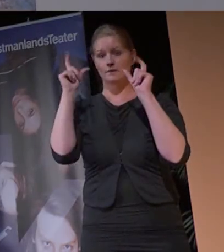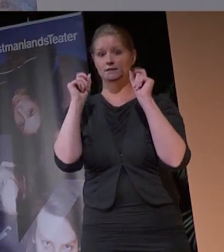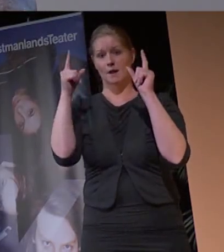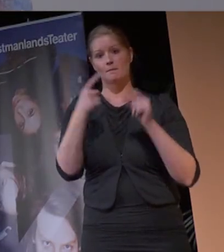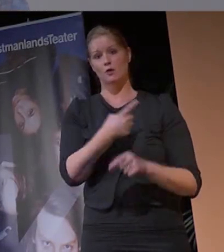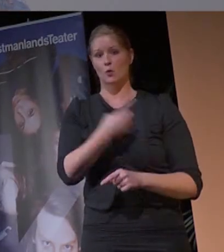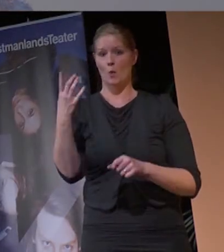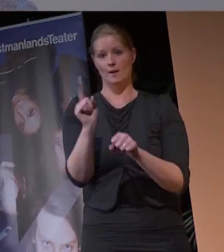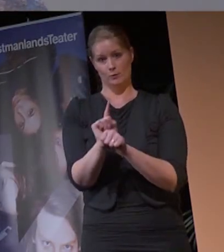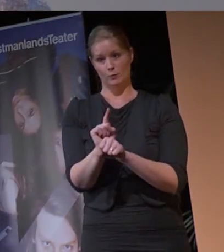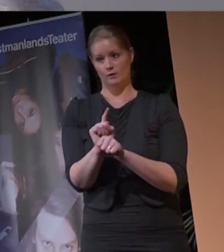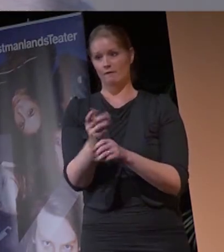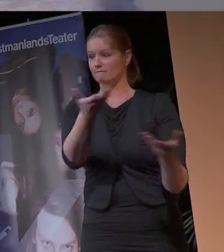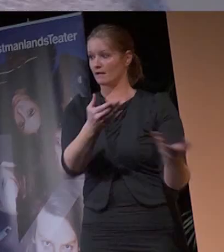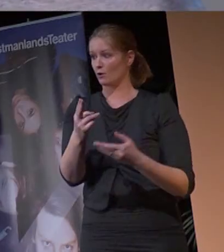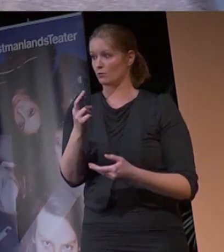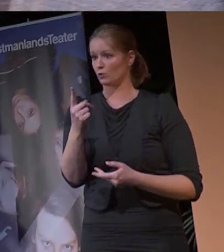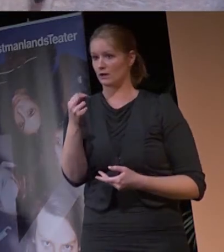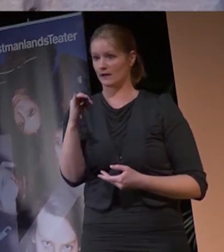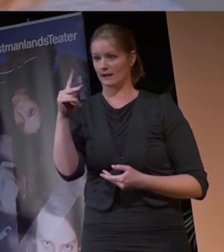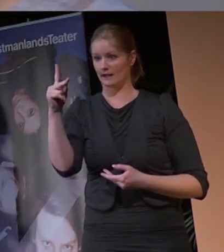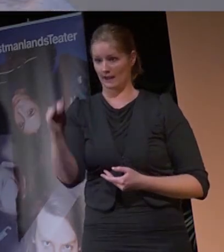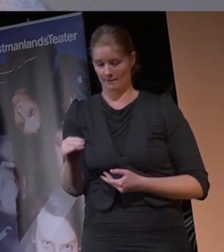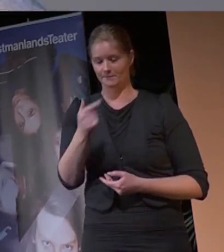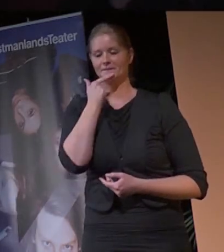och välkommen upp på scen, Ulrika. Tack!